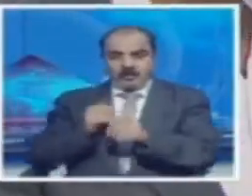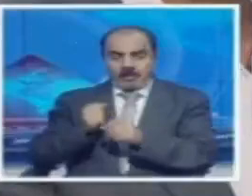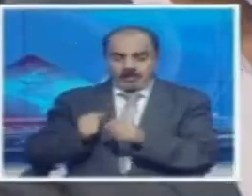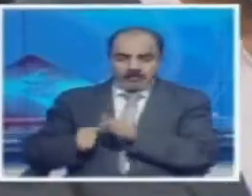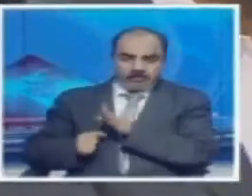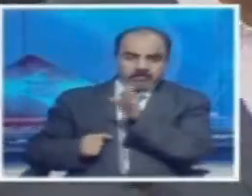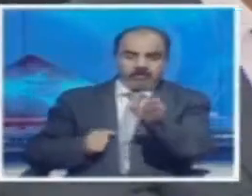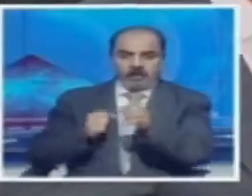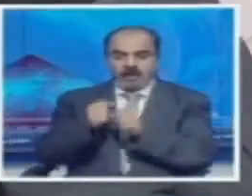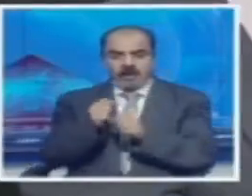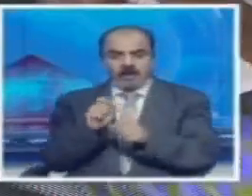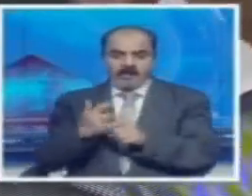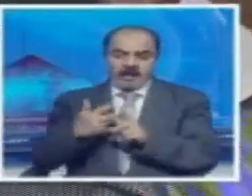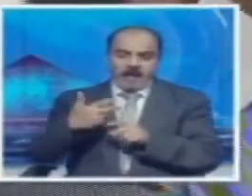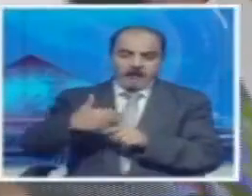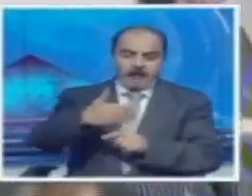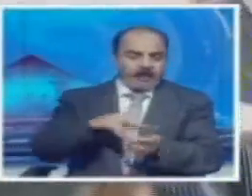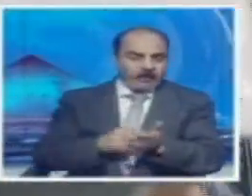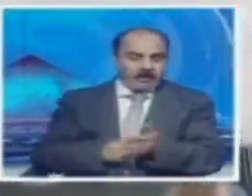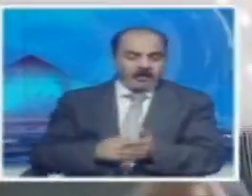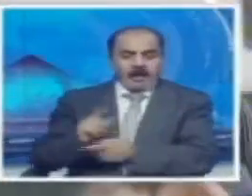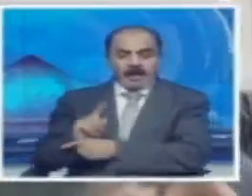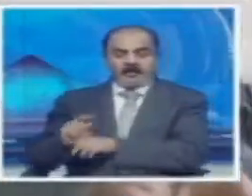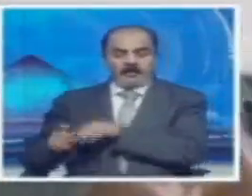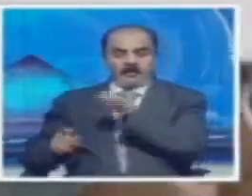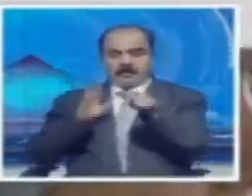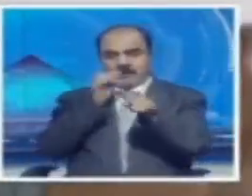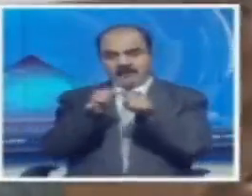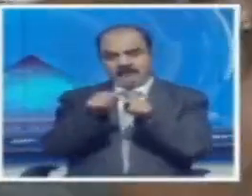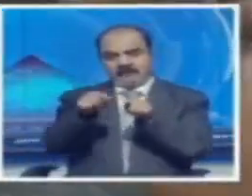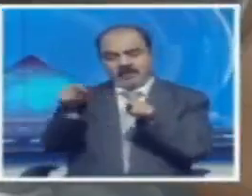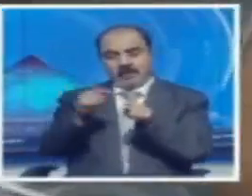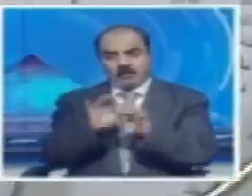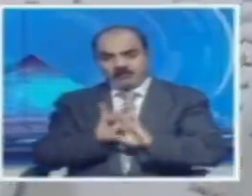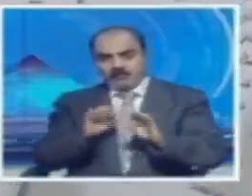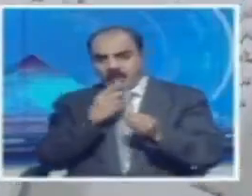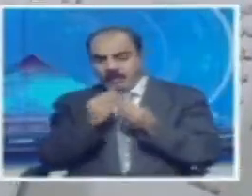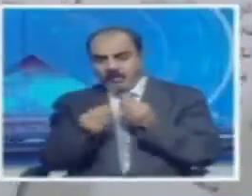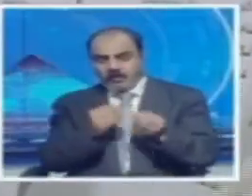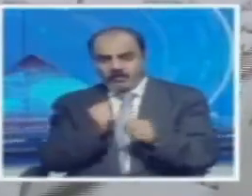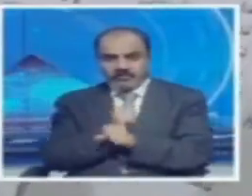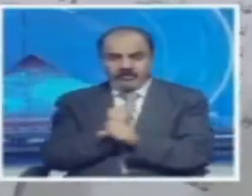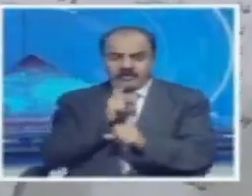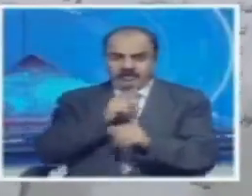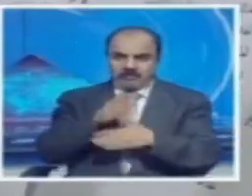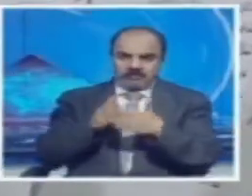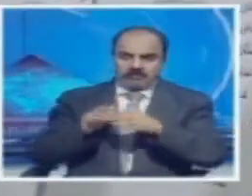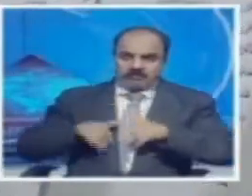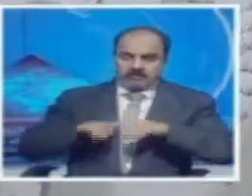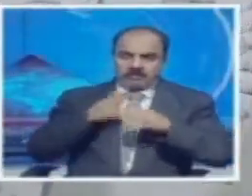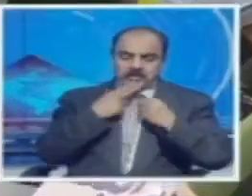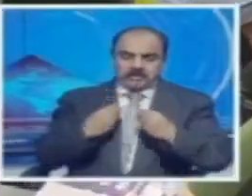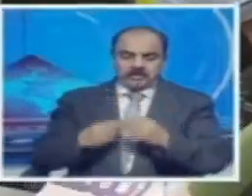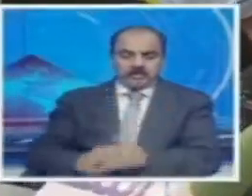الأول من المرحلة الثالثة للمترو من العتبة للكيت كات للاطمئنان على مستوى الأعمال الإنشائية